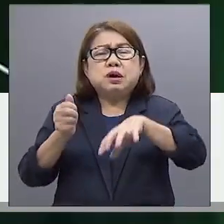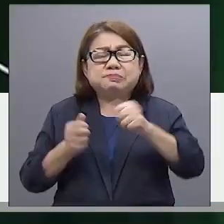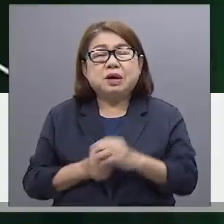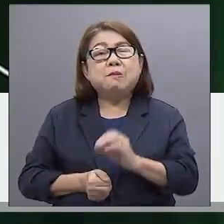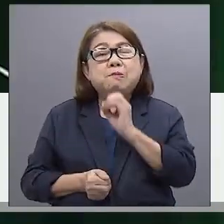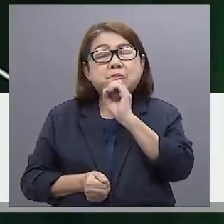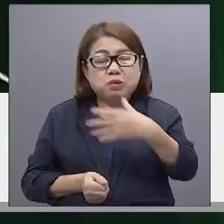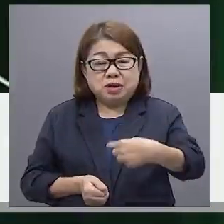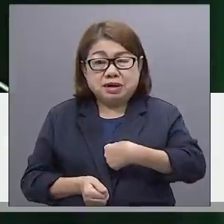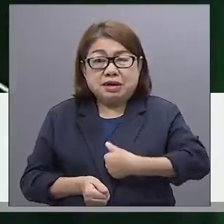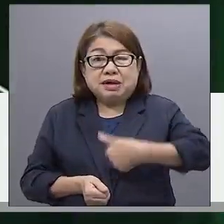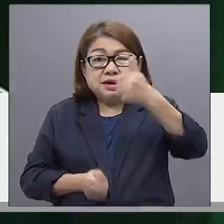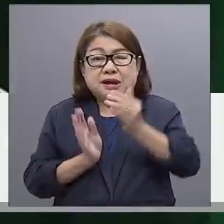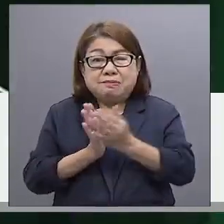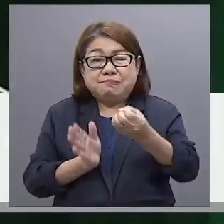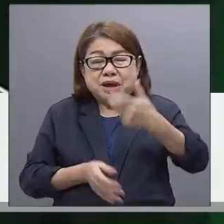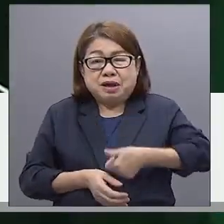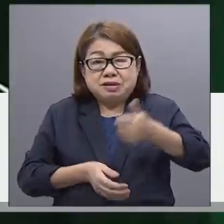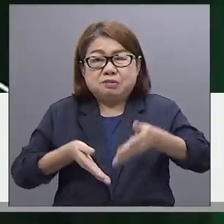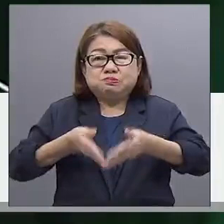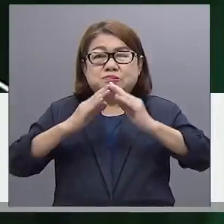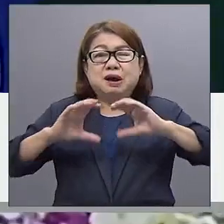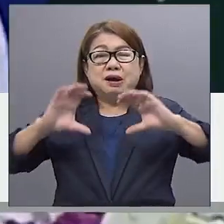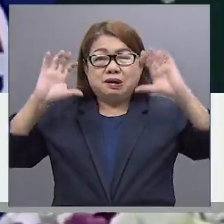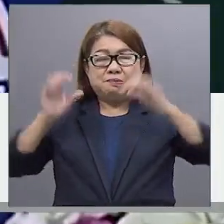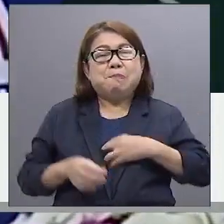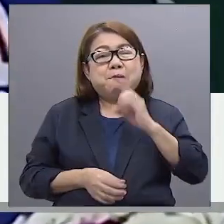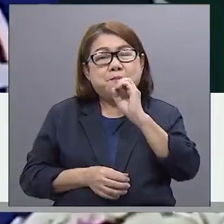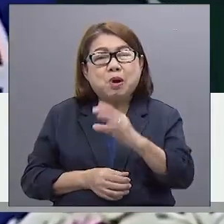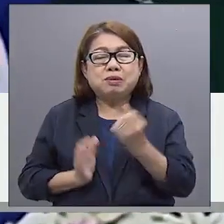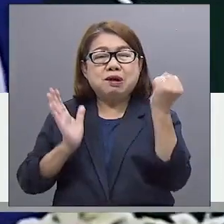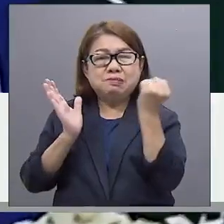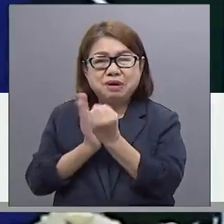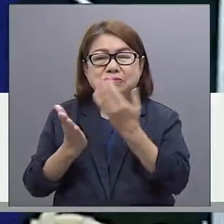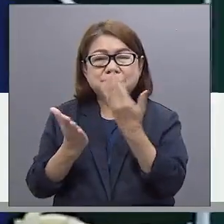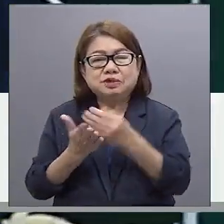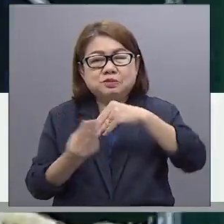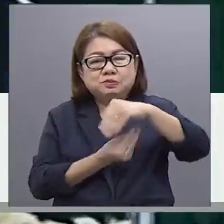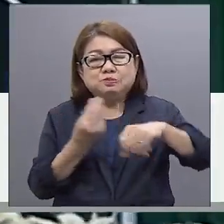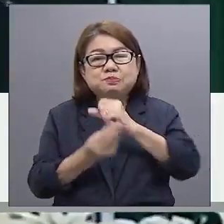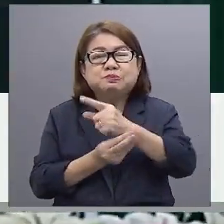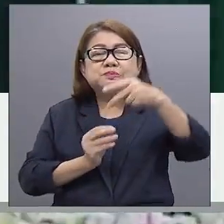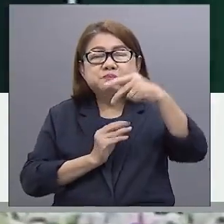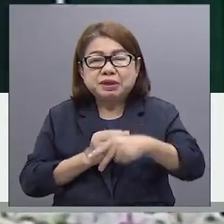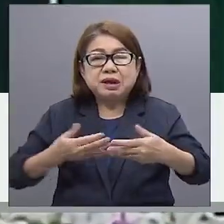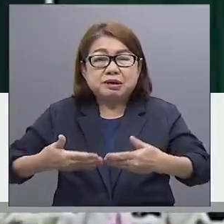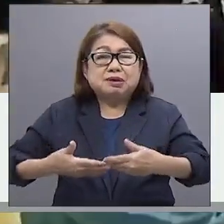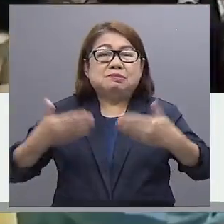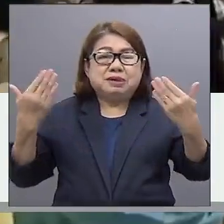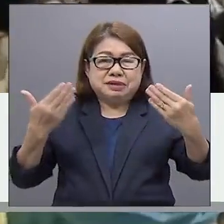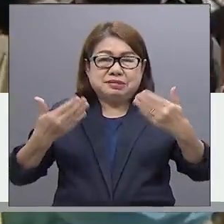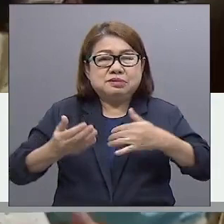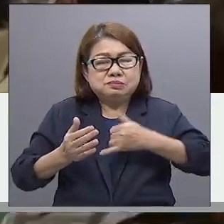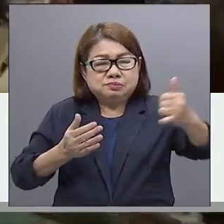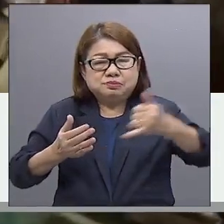ดตั้งรัฐบาลได้จะประกาศให้แม่ฮ่องสอนเป็นเขตเศรษฐกิจพิเศษเปิดพรมแดนค้าขายกับเพื่อนบ้านได้อย่างเส